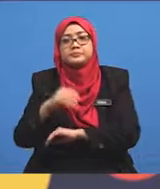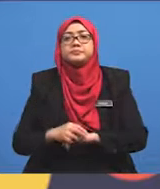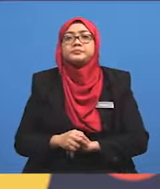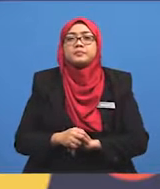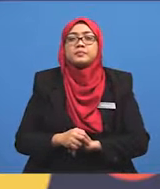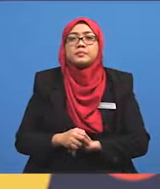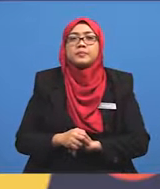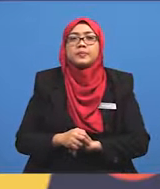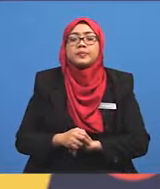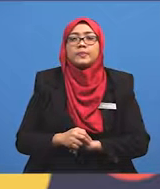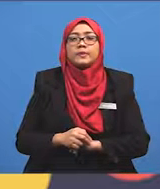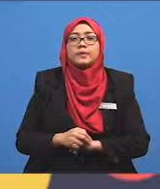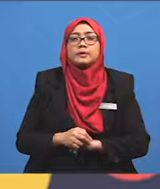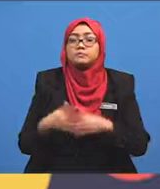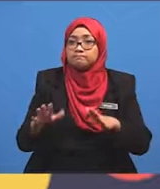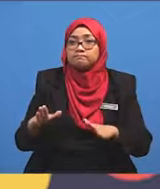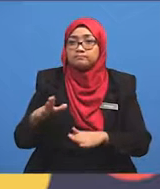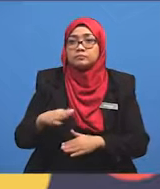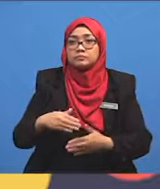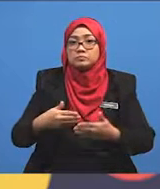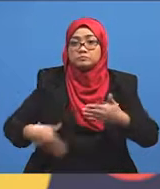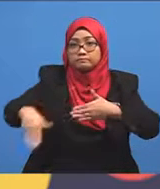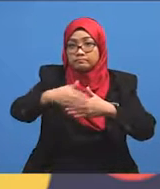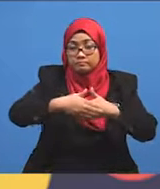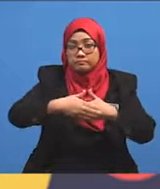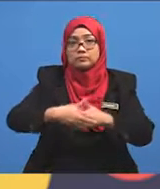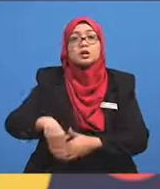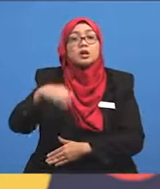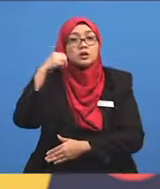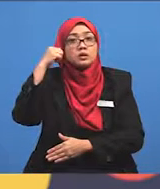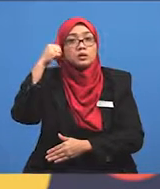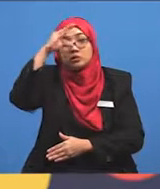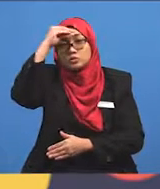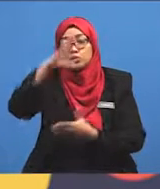Yang seterusnya ialah cucu tiri dan yang seterusnya ke bawah.